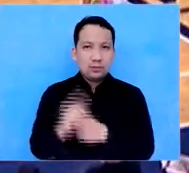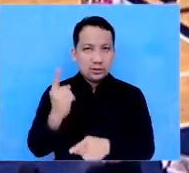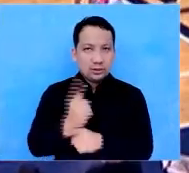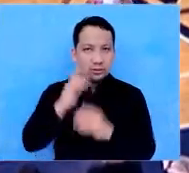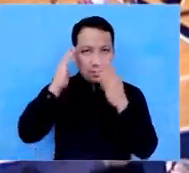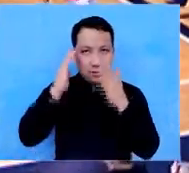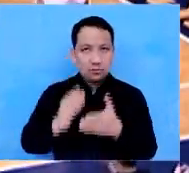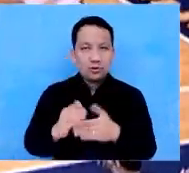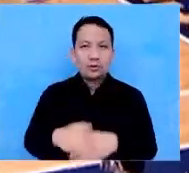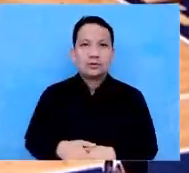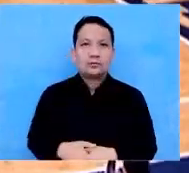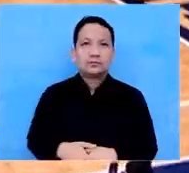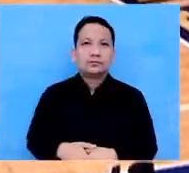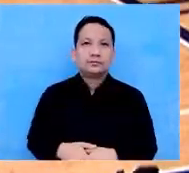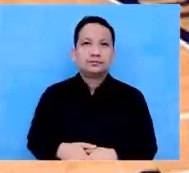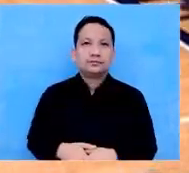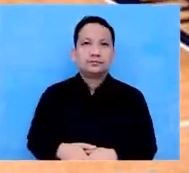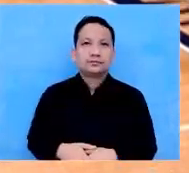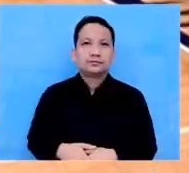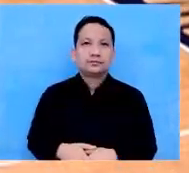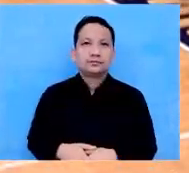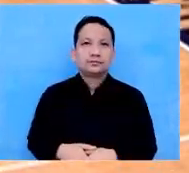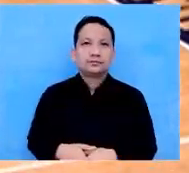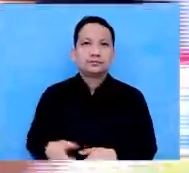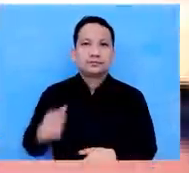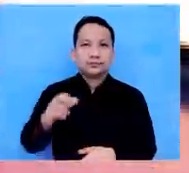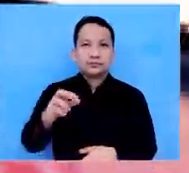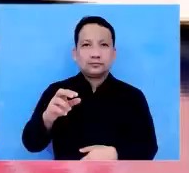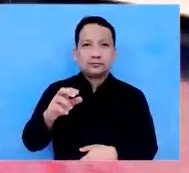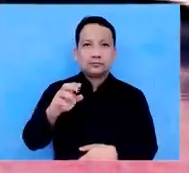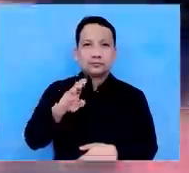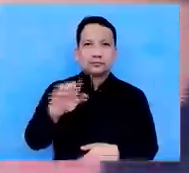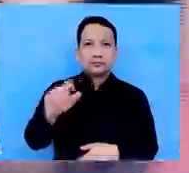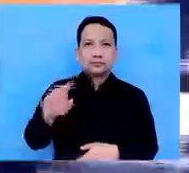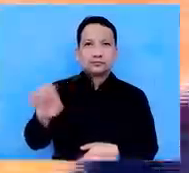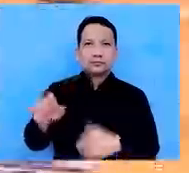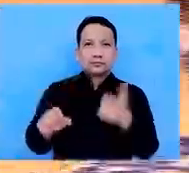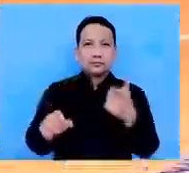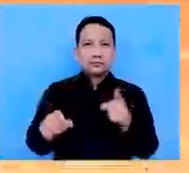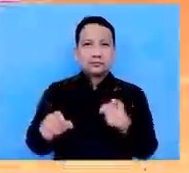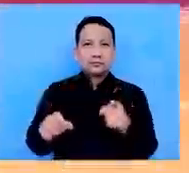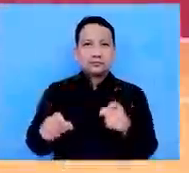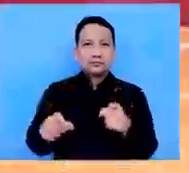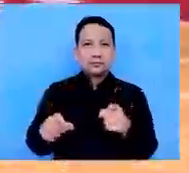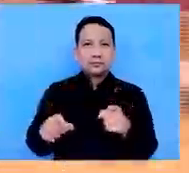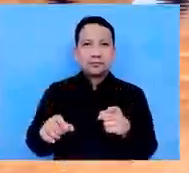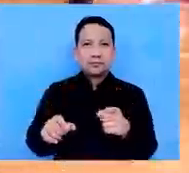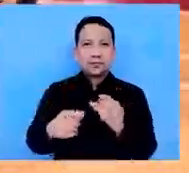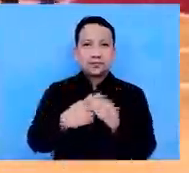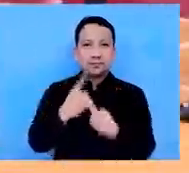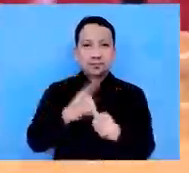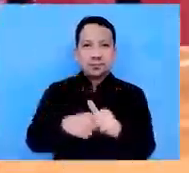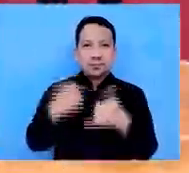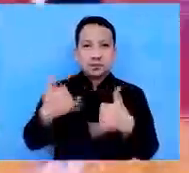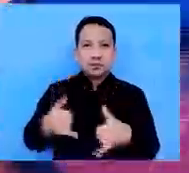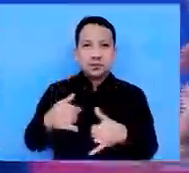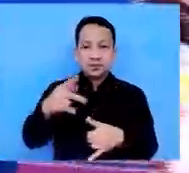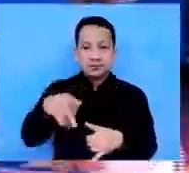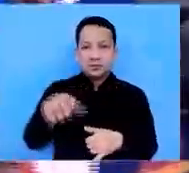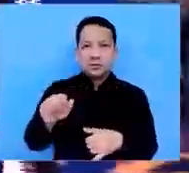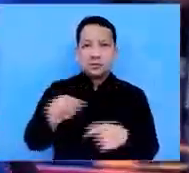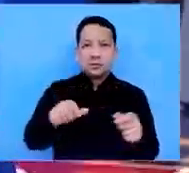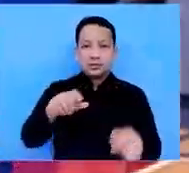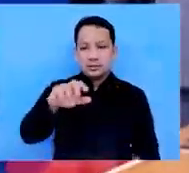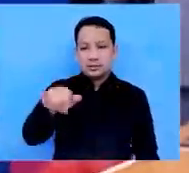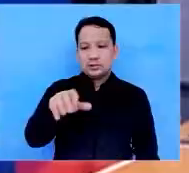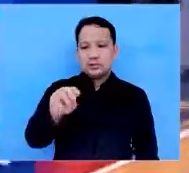Para sa Painters, nanguna si Ray Nambatak na may 21 points. Ito naman ang unang laro ni PBA star James